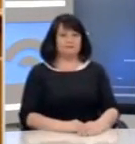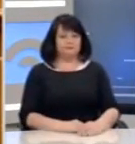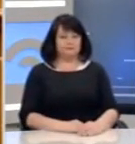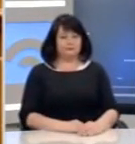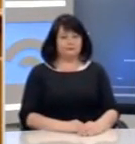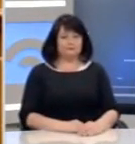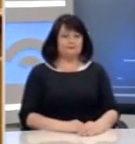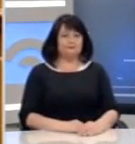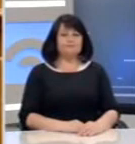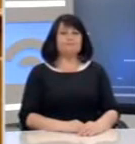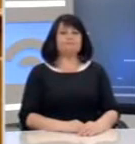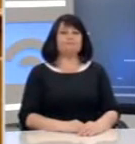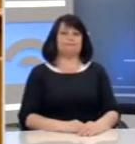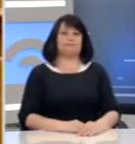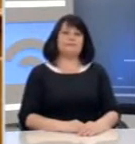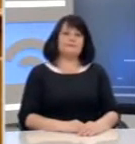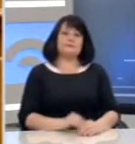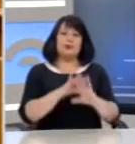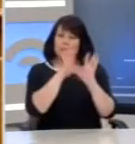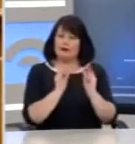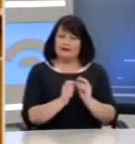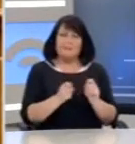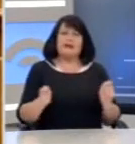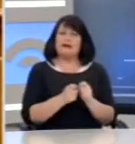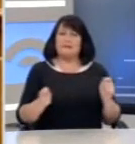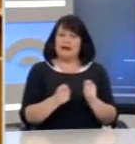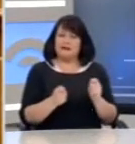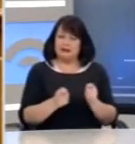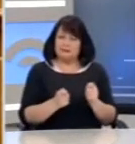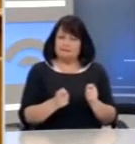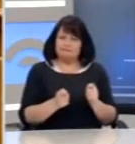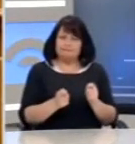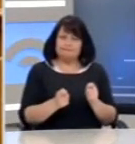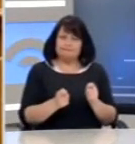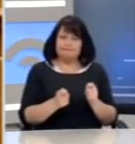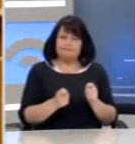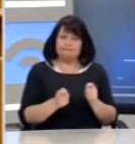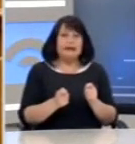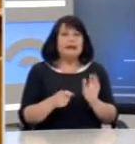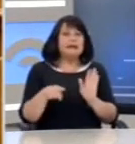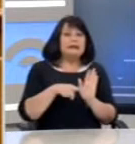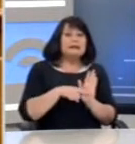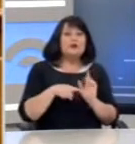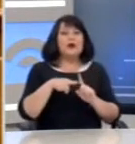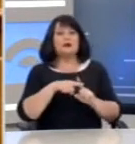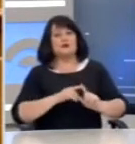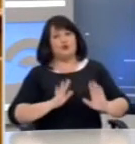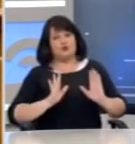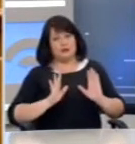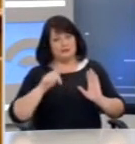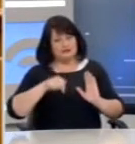Η δέσμη λοιπόν των δημοσιονομικών μέτρων με δημοσιονομικά ουδέτερο πρόσημο που νομοθετείται